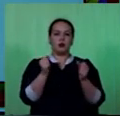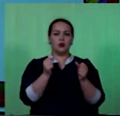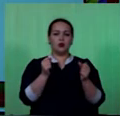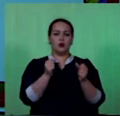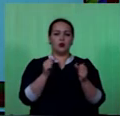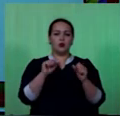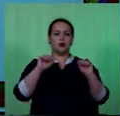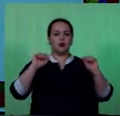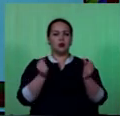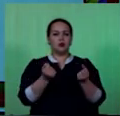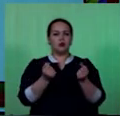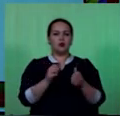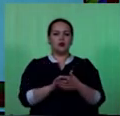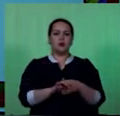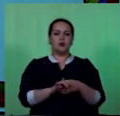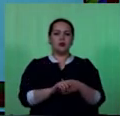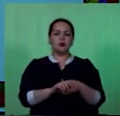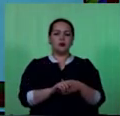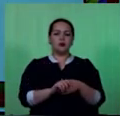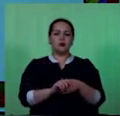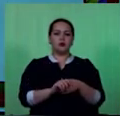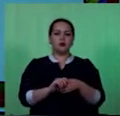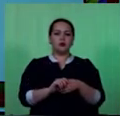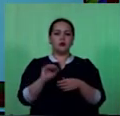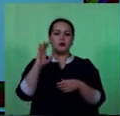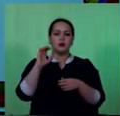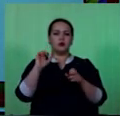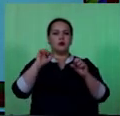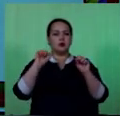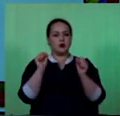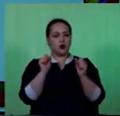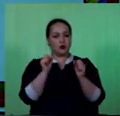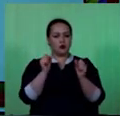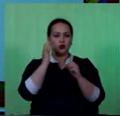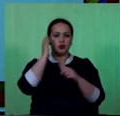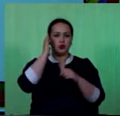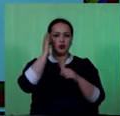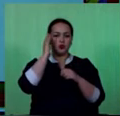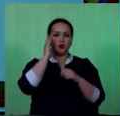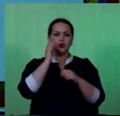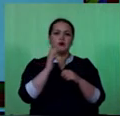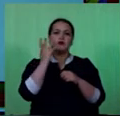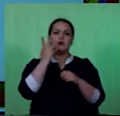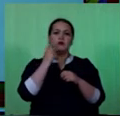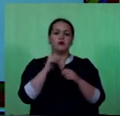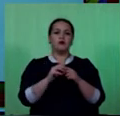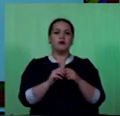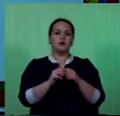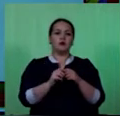зимой вариант ответа c заморозки черного цвета d